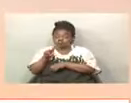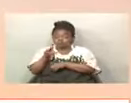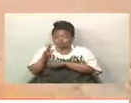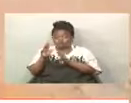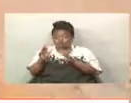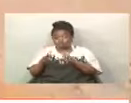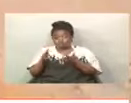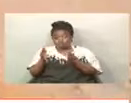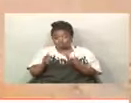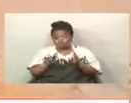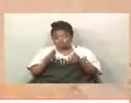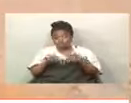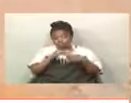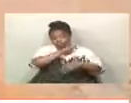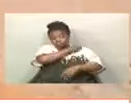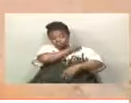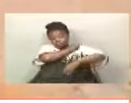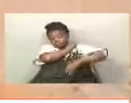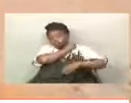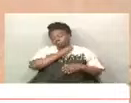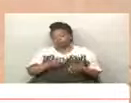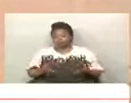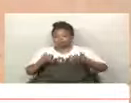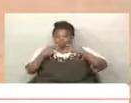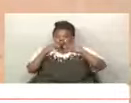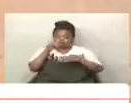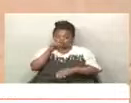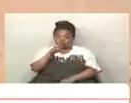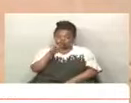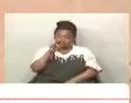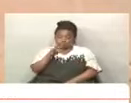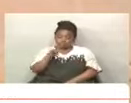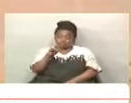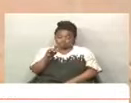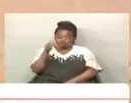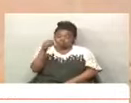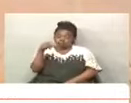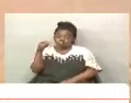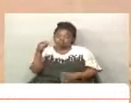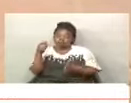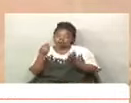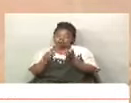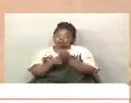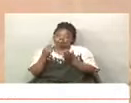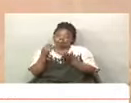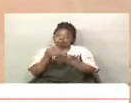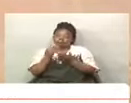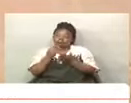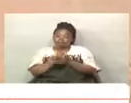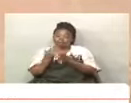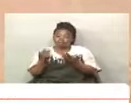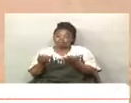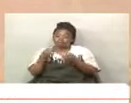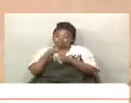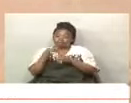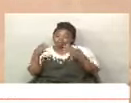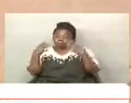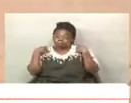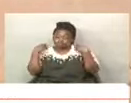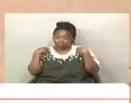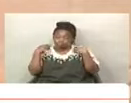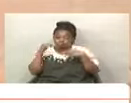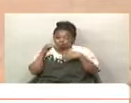eno tukusiima prime minister w'eihanga lino erya Uganda habwokuba ngu ayemigiro mu exercise